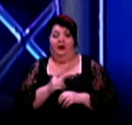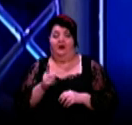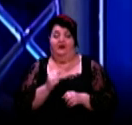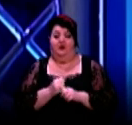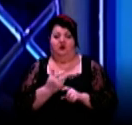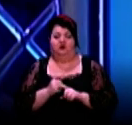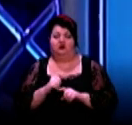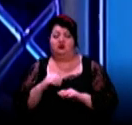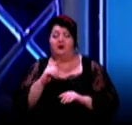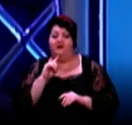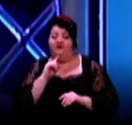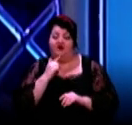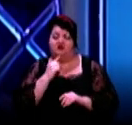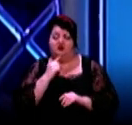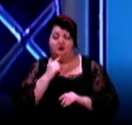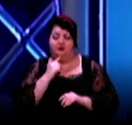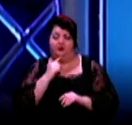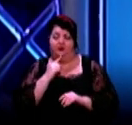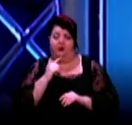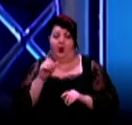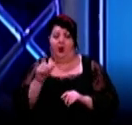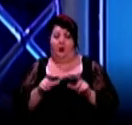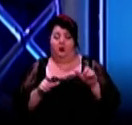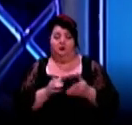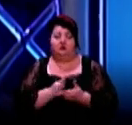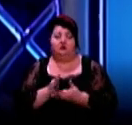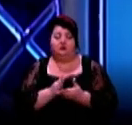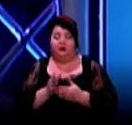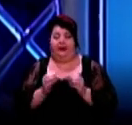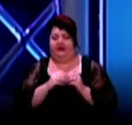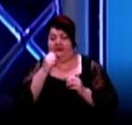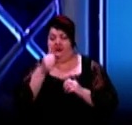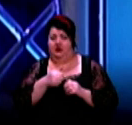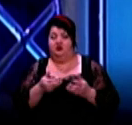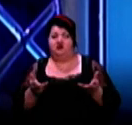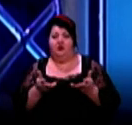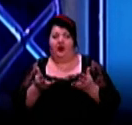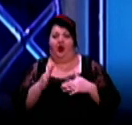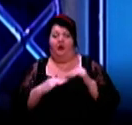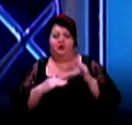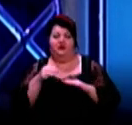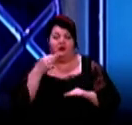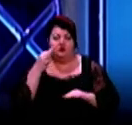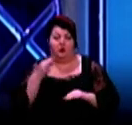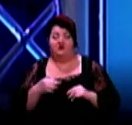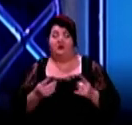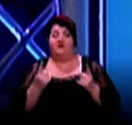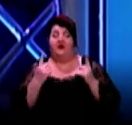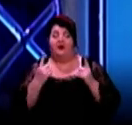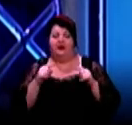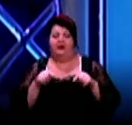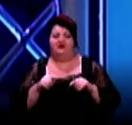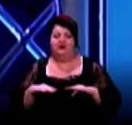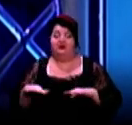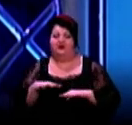важко. Люди, які працювали роками, можливо, десятиріччями, яких професійний досвід великий, але саме в цій